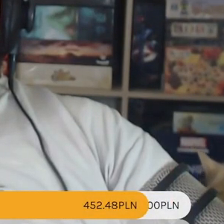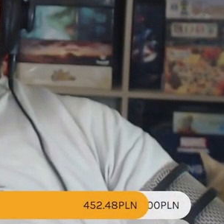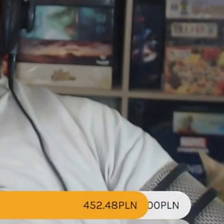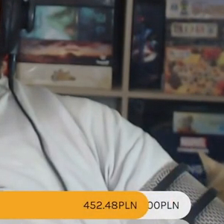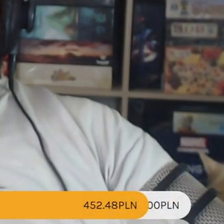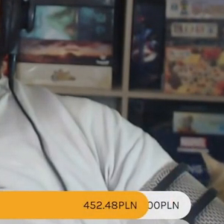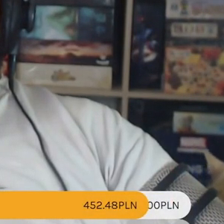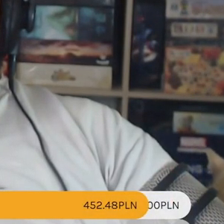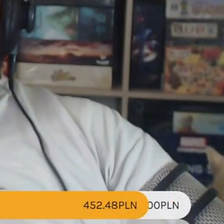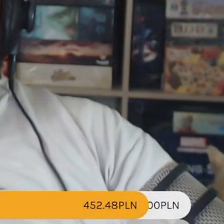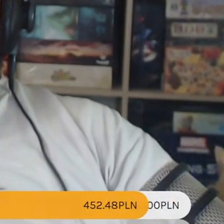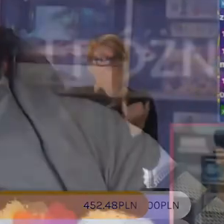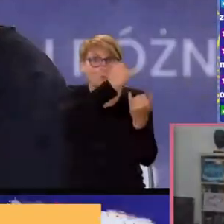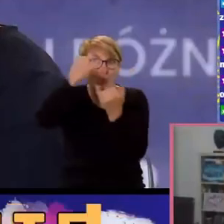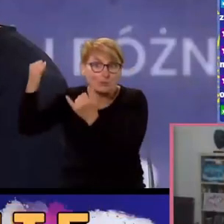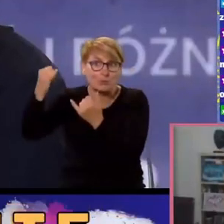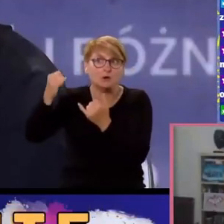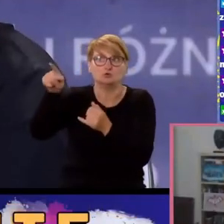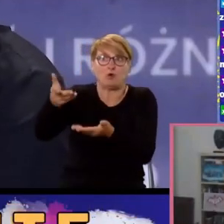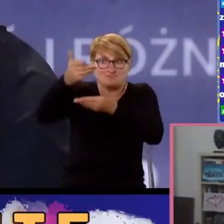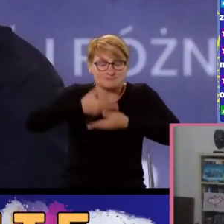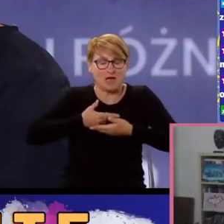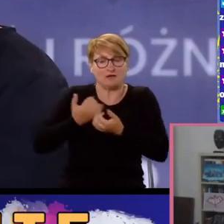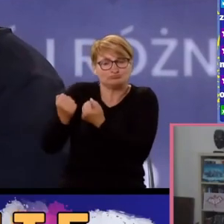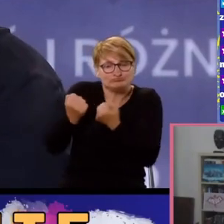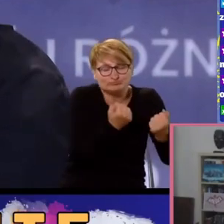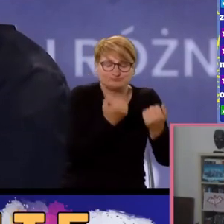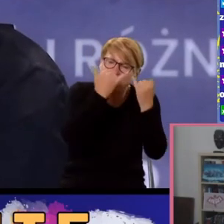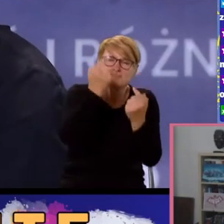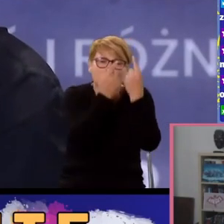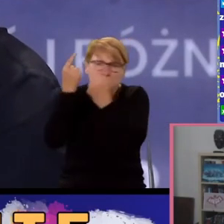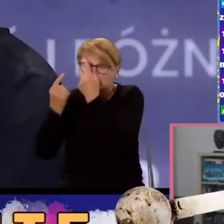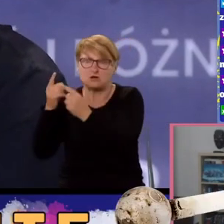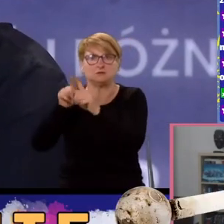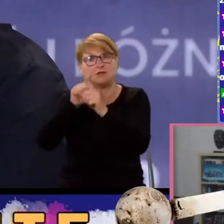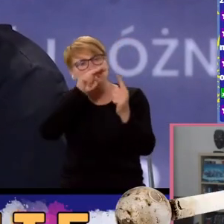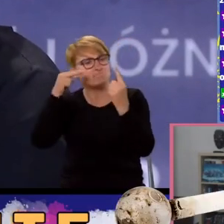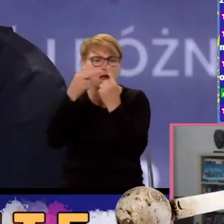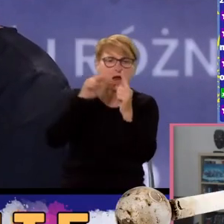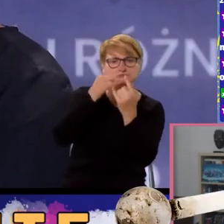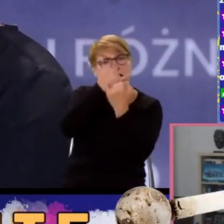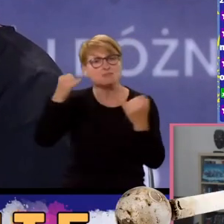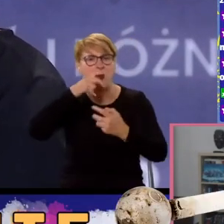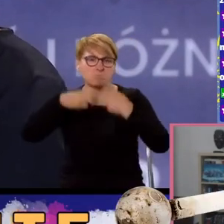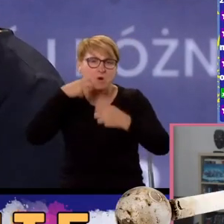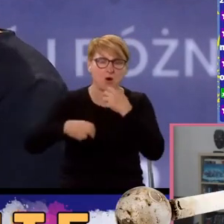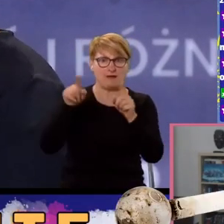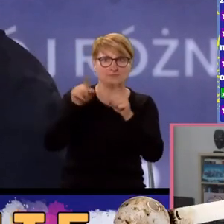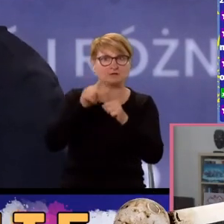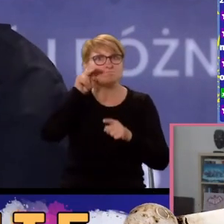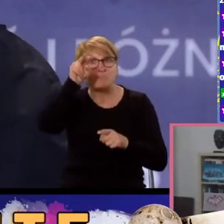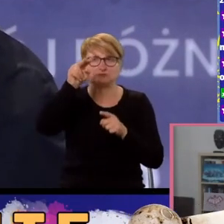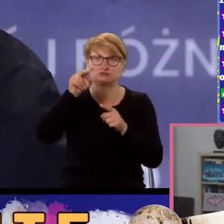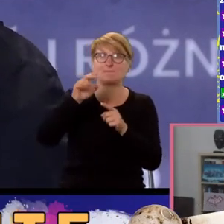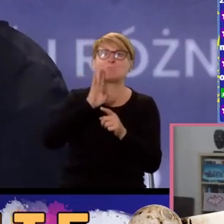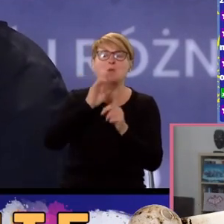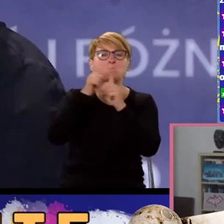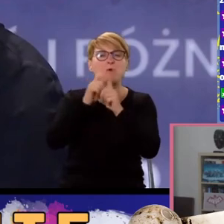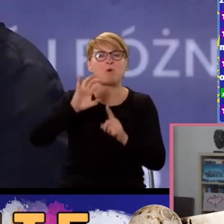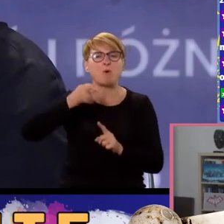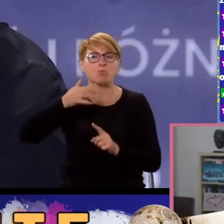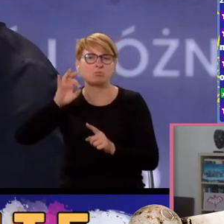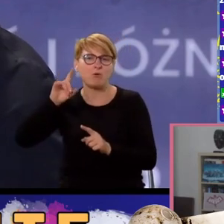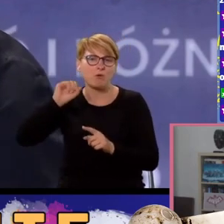w różnorodności przechowują się różne mechanizmy właśnie przetrwania, innego myślenia, innego podchodzenia do problemów, innych wizji świata, innych ontologii, powiedziałabym.